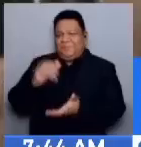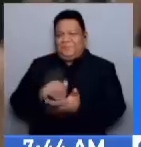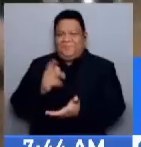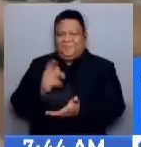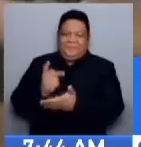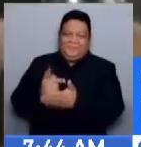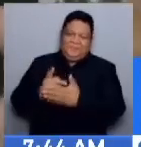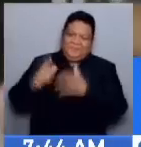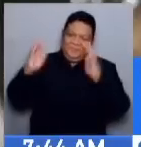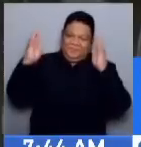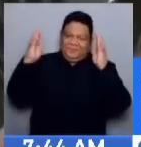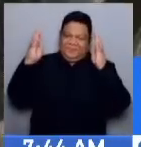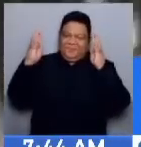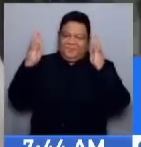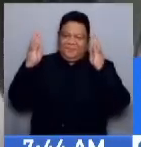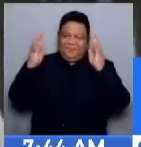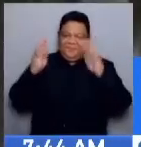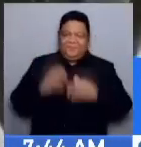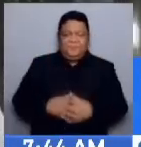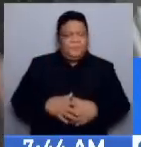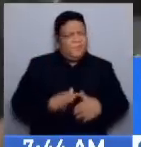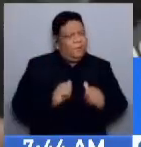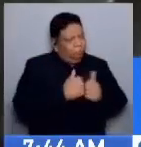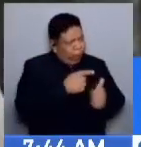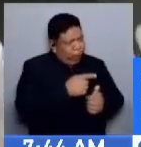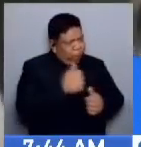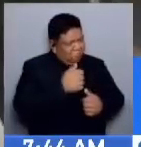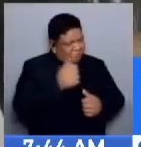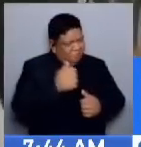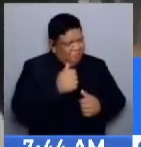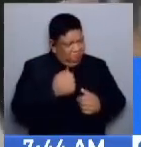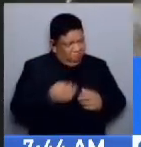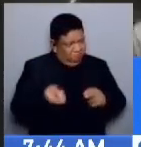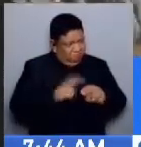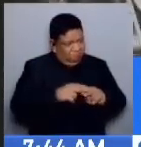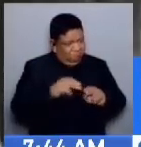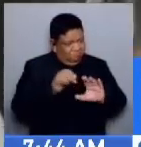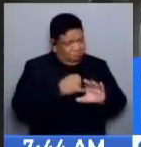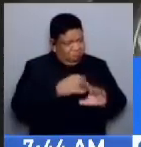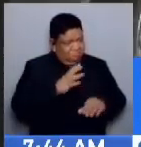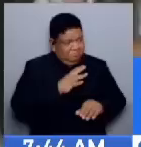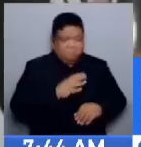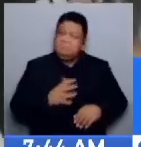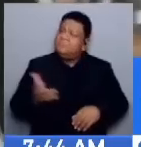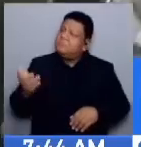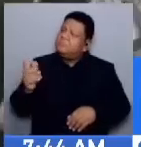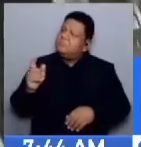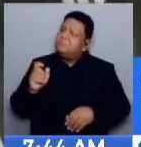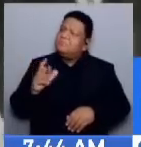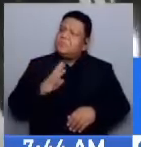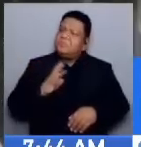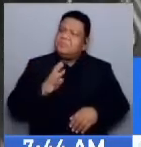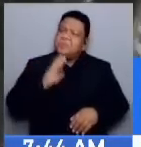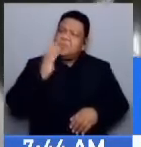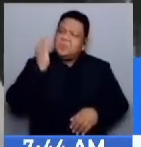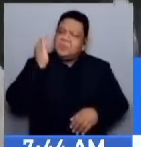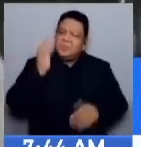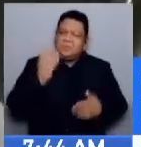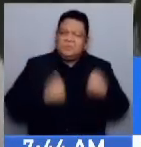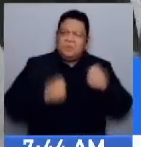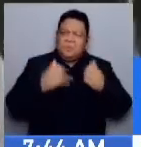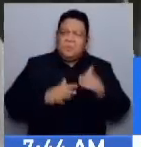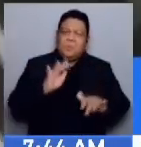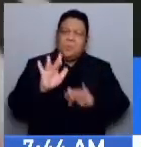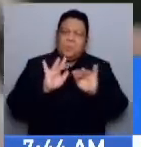1,000! Ma'am, kamusta naman yung dagdag pasahe natin today, first day? Okay lang po kasi, dahil po naman po yung mga driver eh. Tumas po